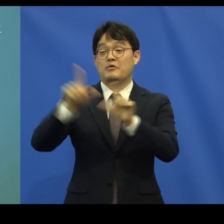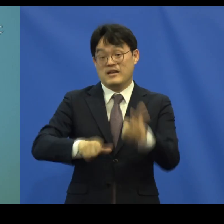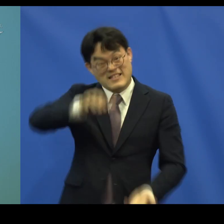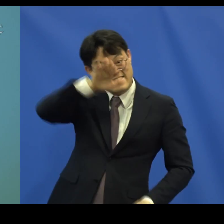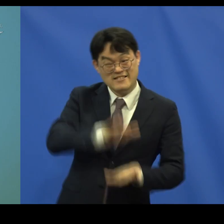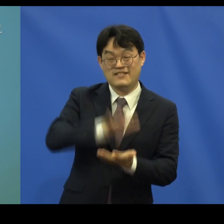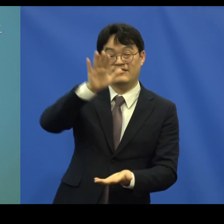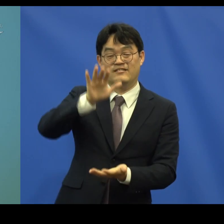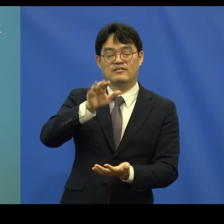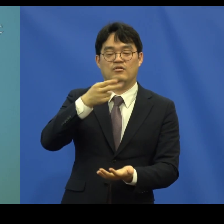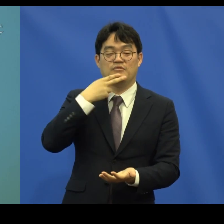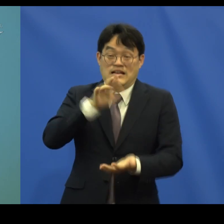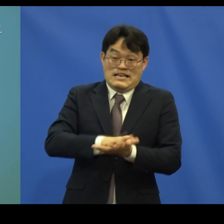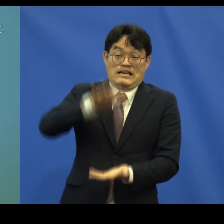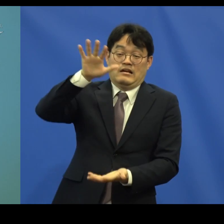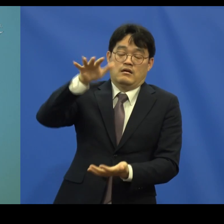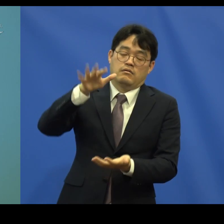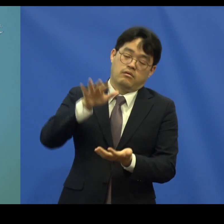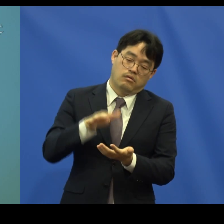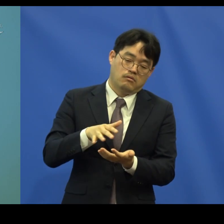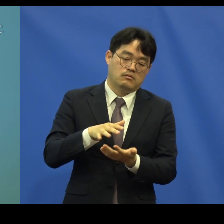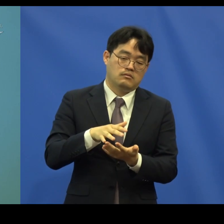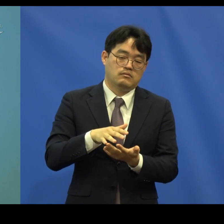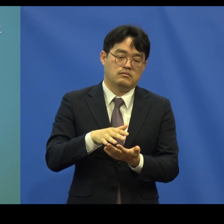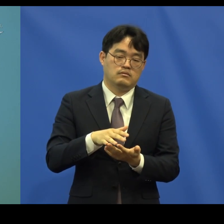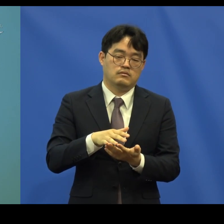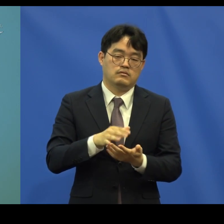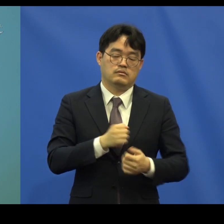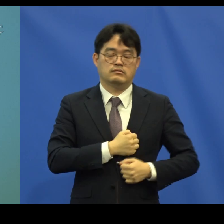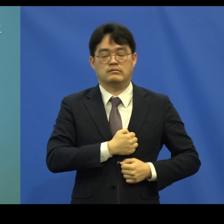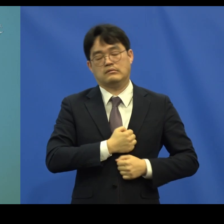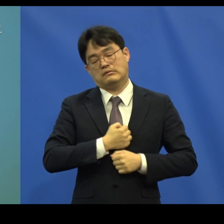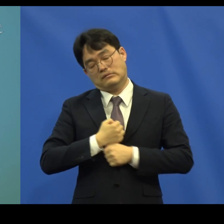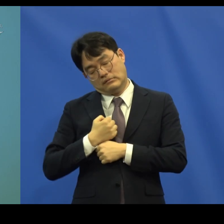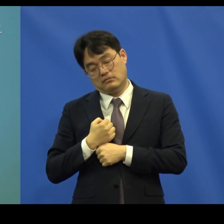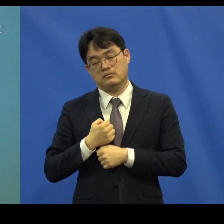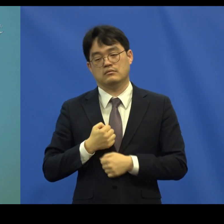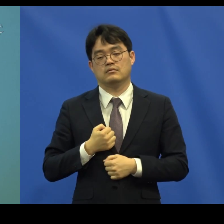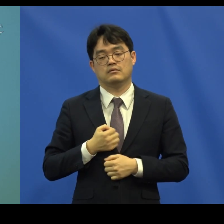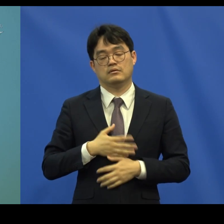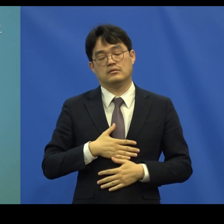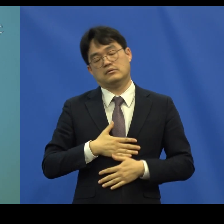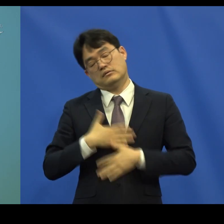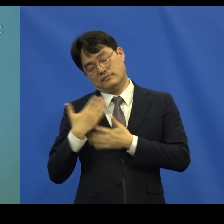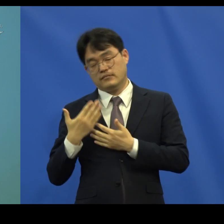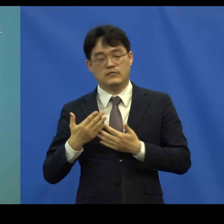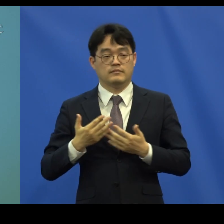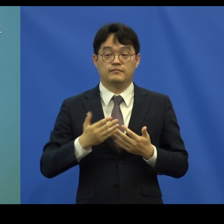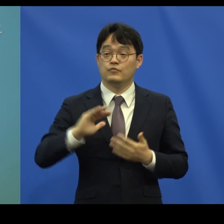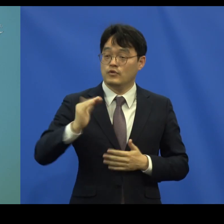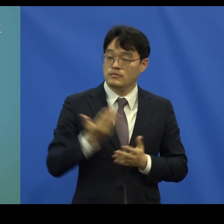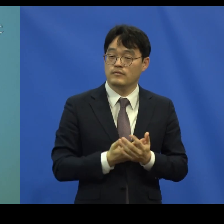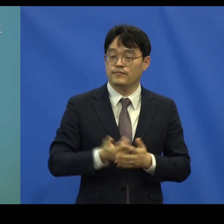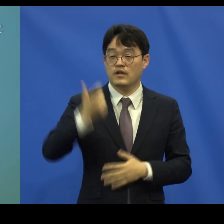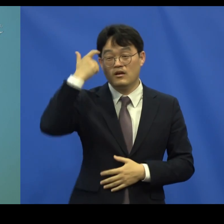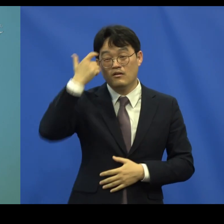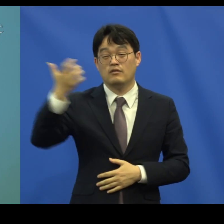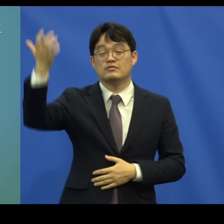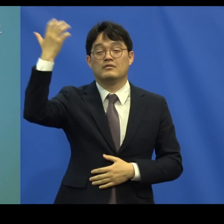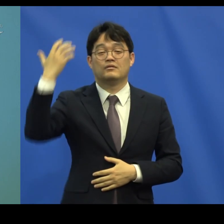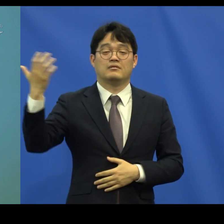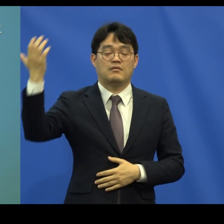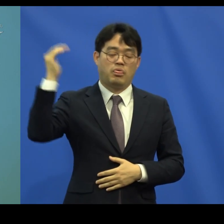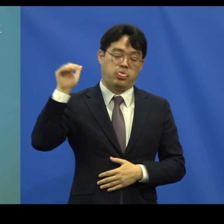매너리즘이 위험합니다. 영적 타성에 젖는다는 거죠. 그래서 어떤 분은 얘기하기를 영적 타락보다 더 무서운